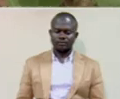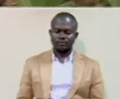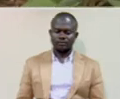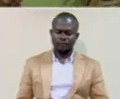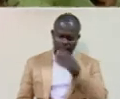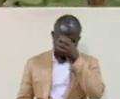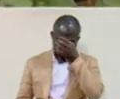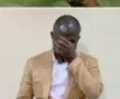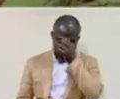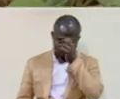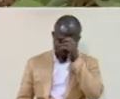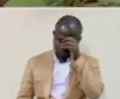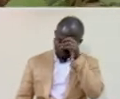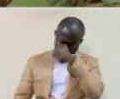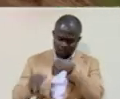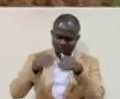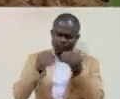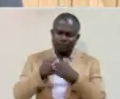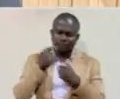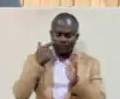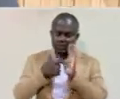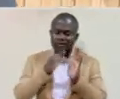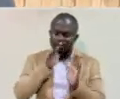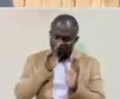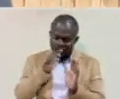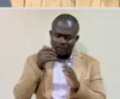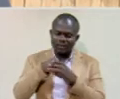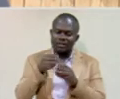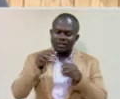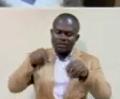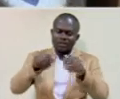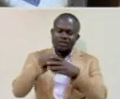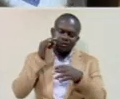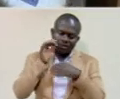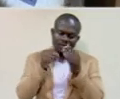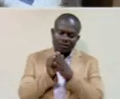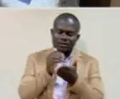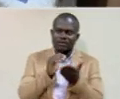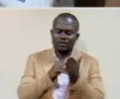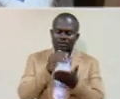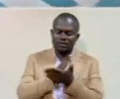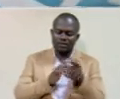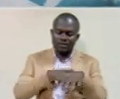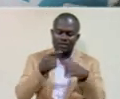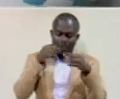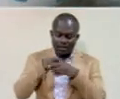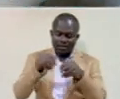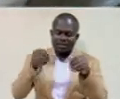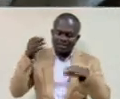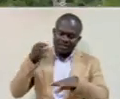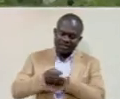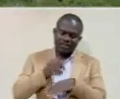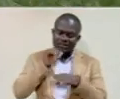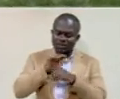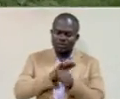Aba bahinzi bagaragaza ko gutinda kubona ifumbire, imbuto, imiti yifashishwa mu buhinzi, ndetse rimwe na rimwe bagahabwa imbuto yamunzwe cyangwa